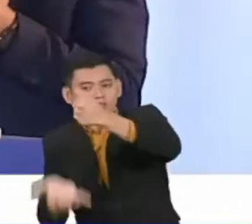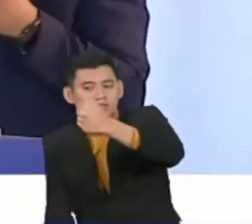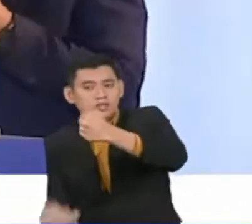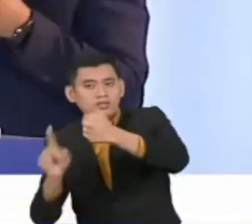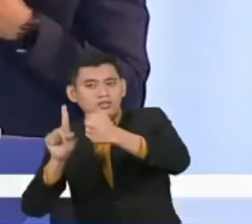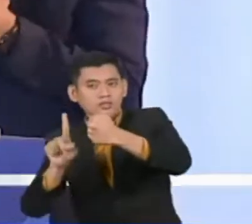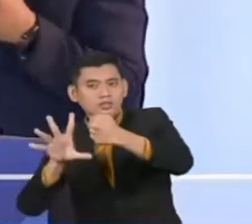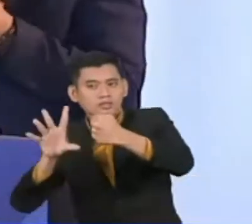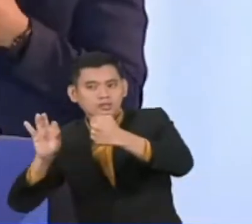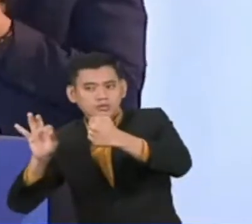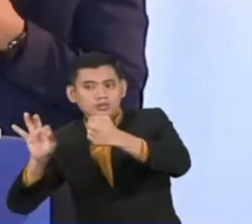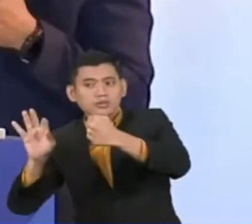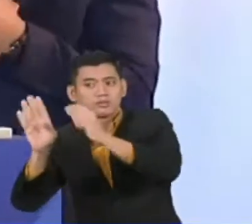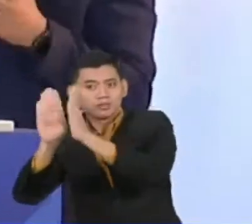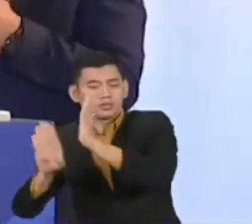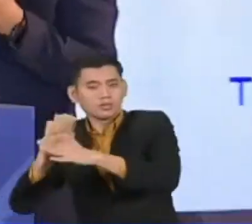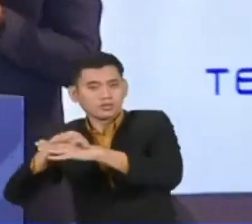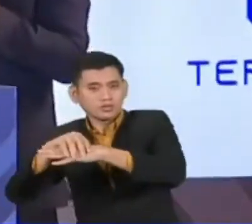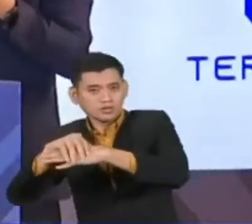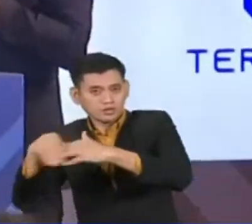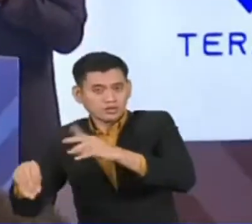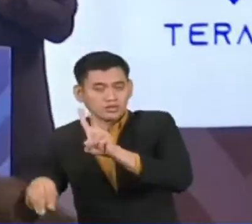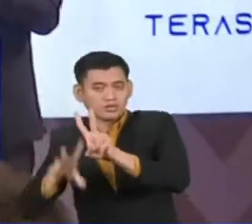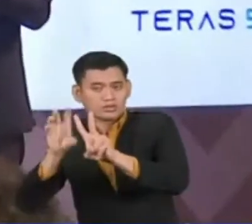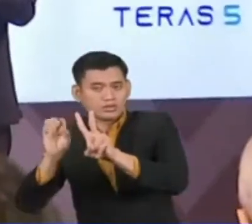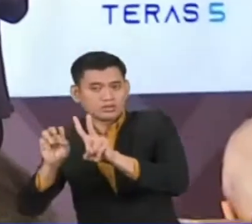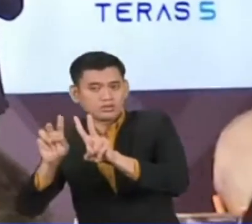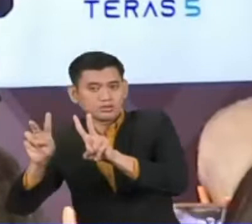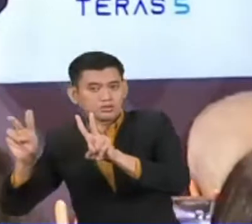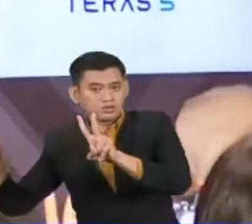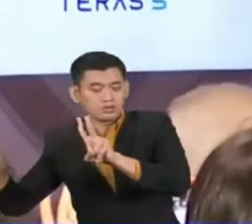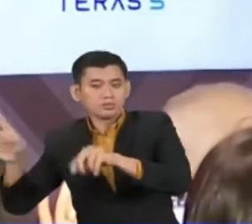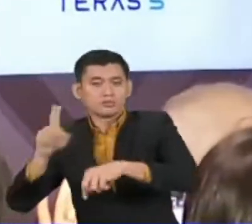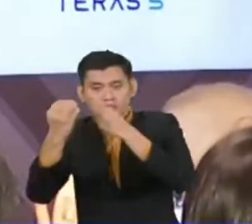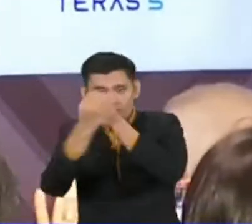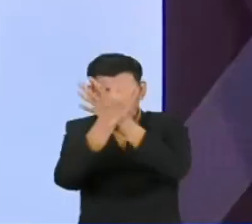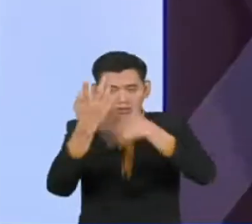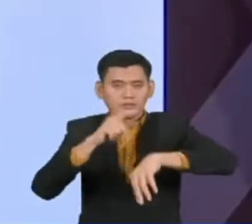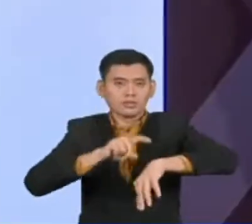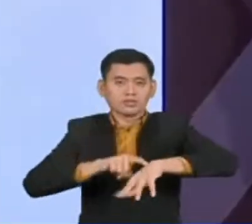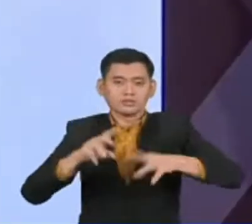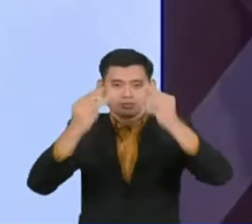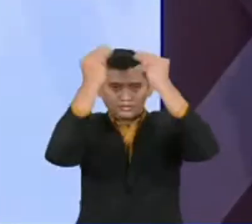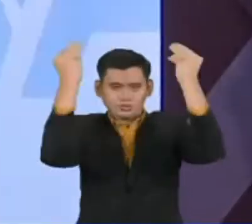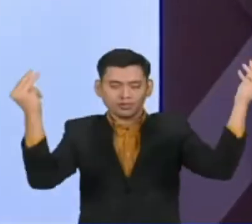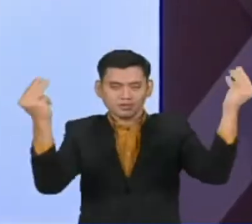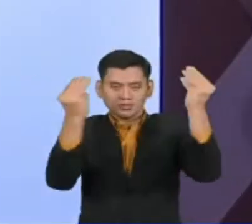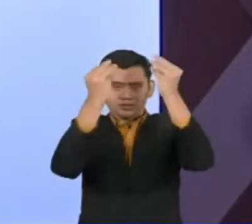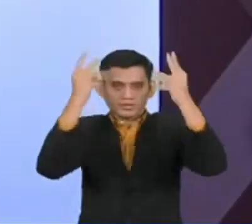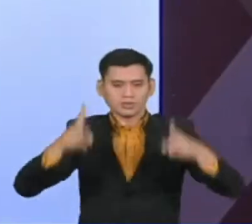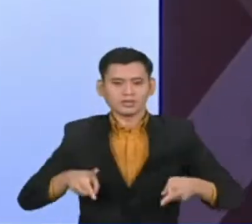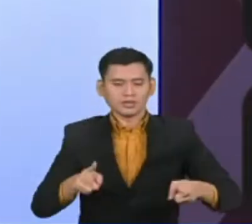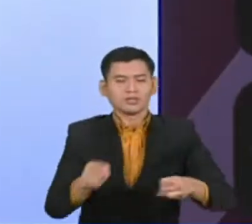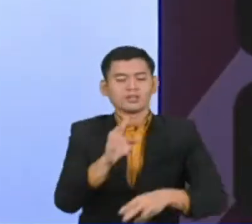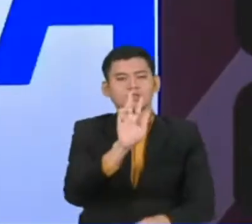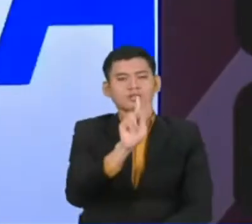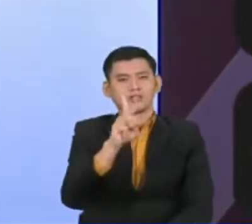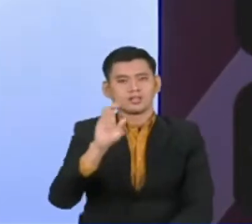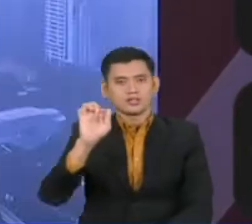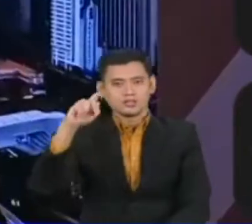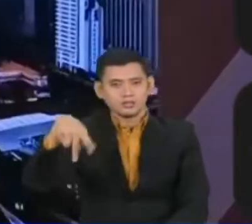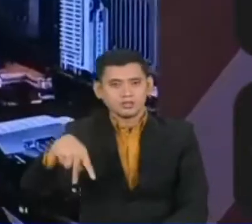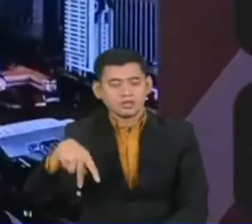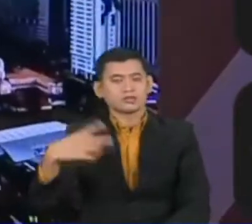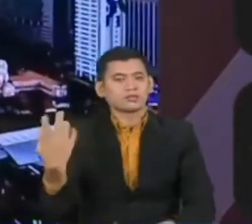RM159 bilion setakat ini. Beliau berkata demikian ketika berucap pada majlis pelancaran Pelan Transformasi KWAP Teras